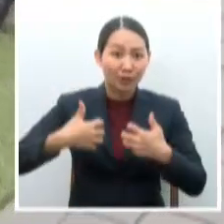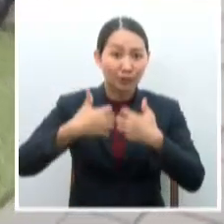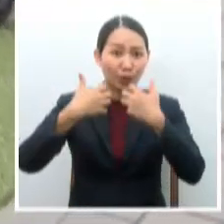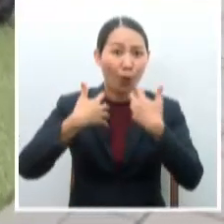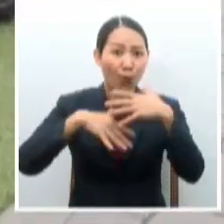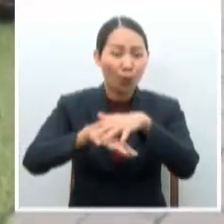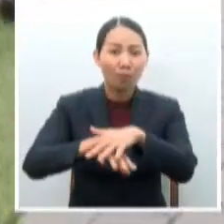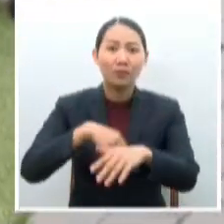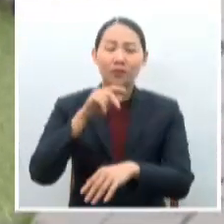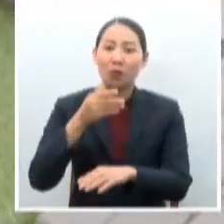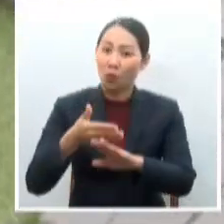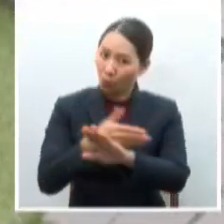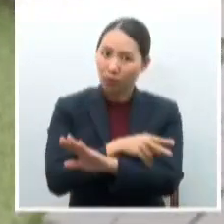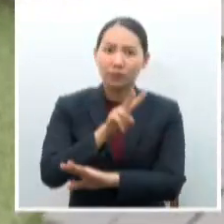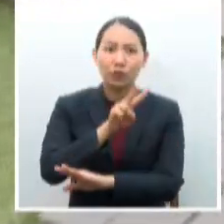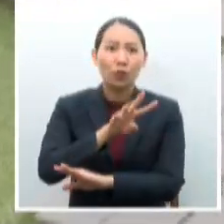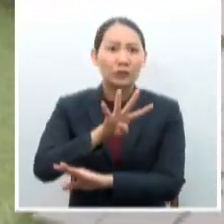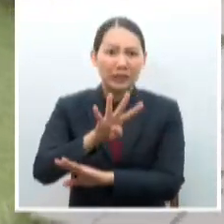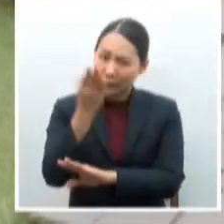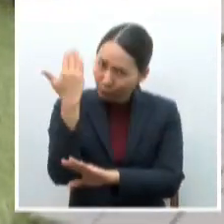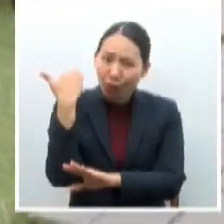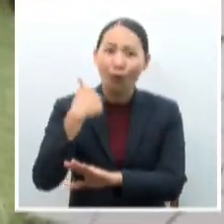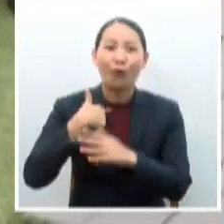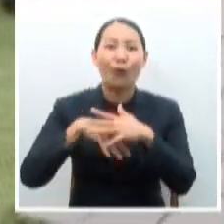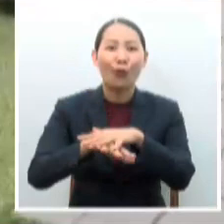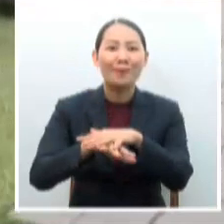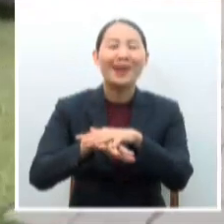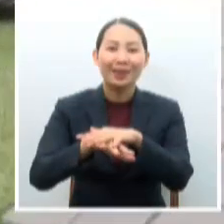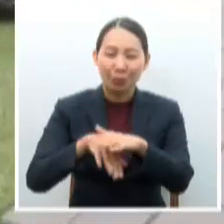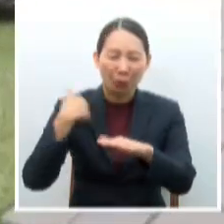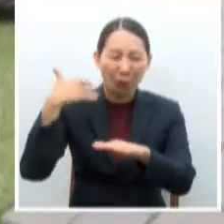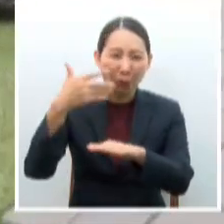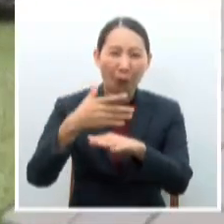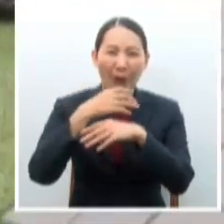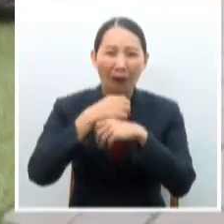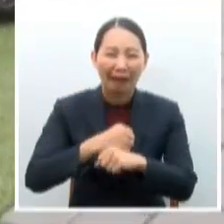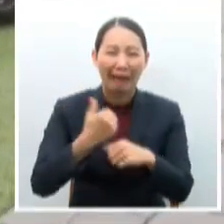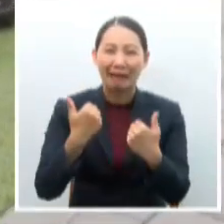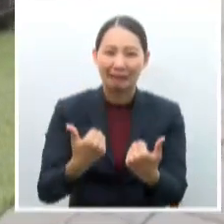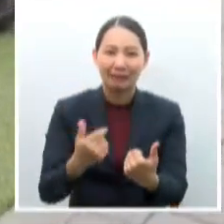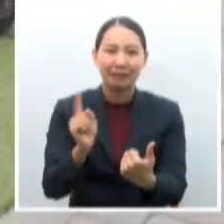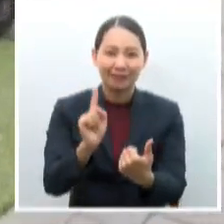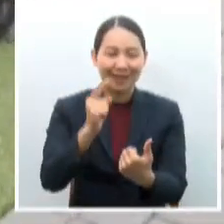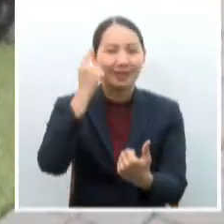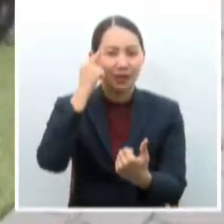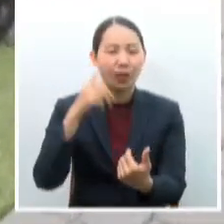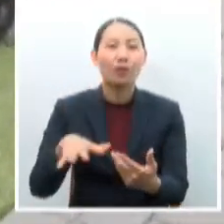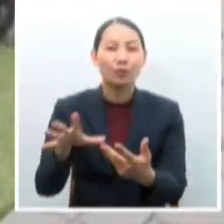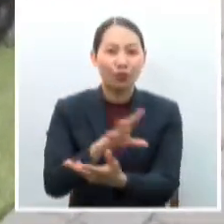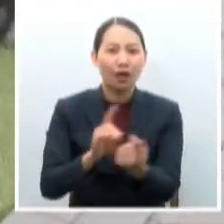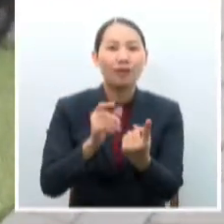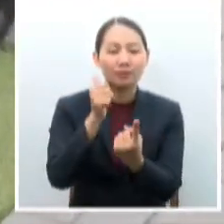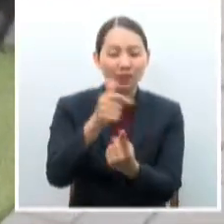การจัดงานสงกรานต์เนี่ยเป็นประเพณีที่ดีแล้วคิดว่าพวกเรารุ่นหลังจะสืบสานต่อไปข